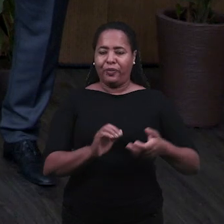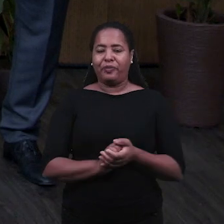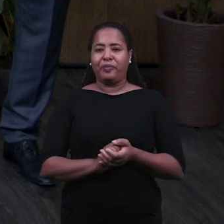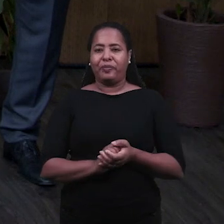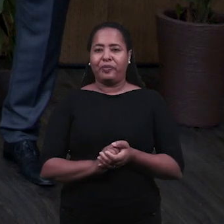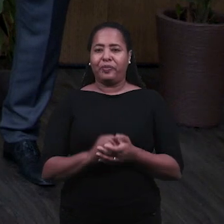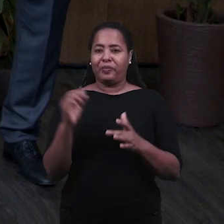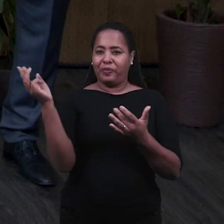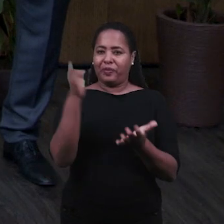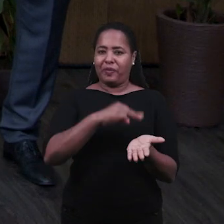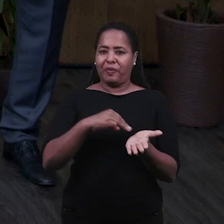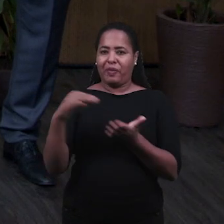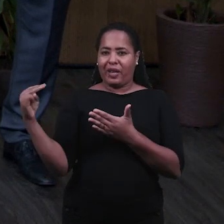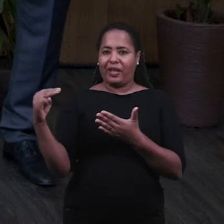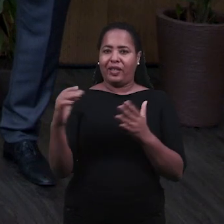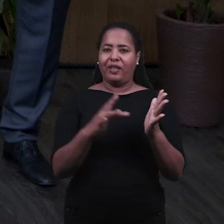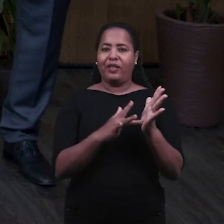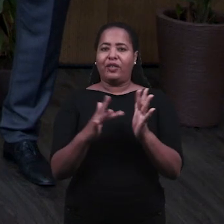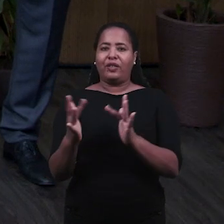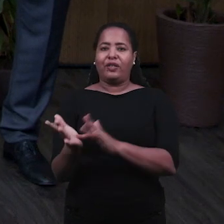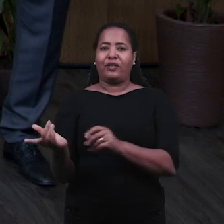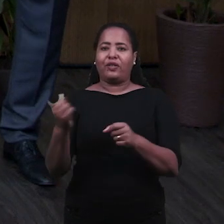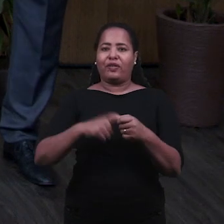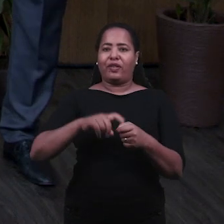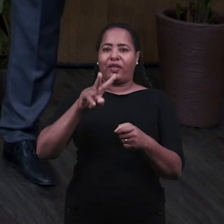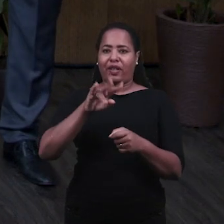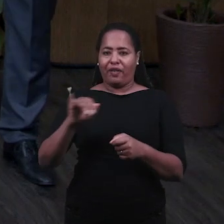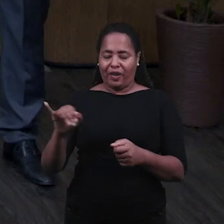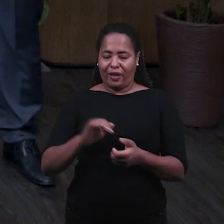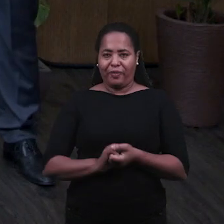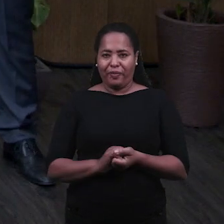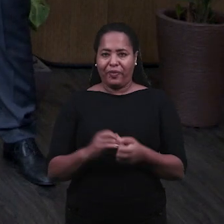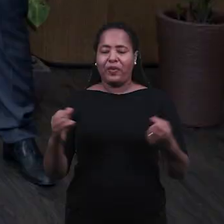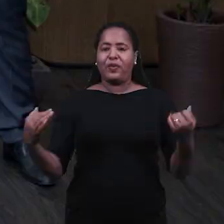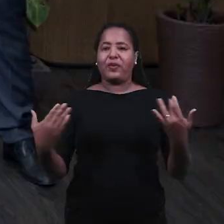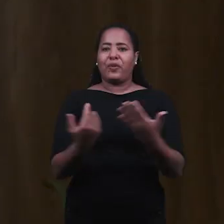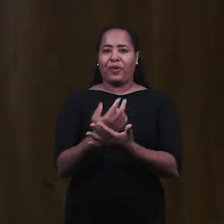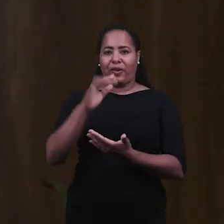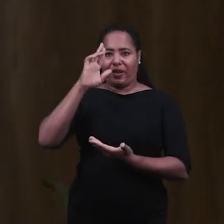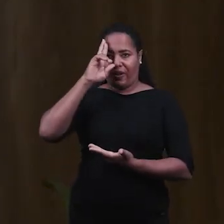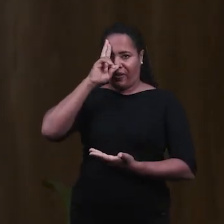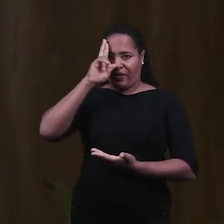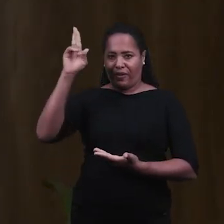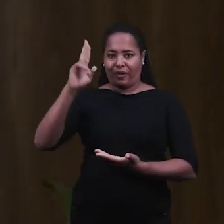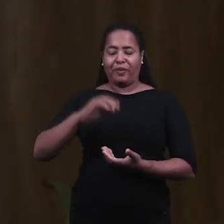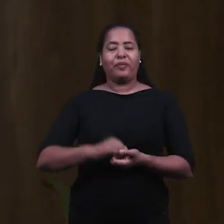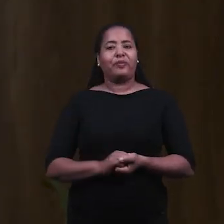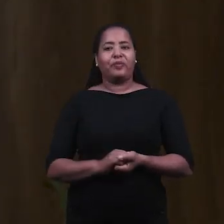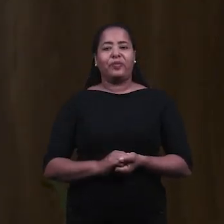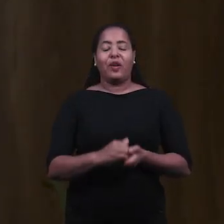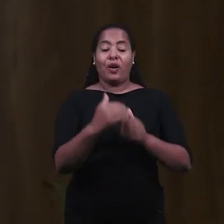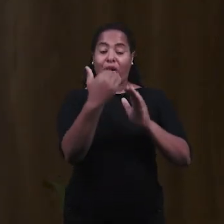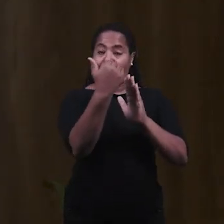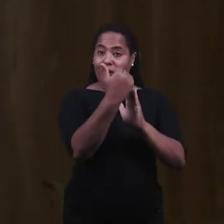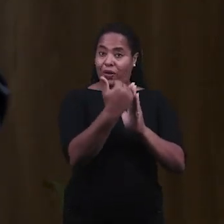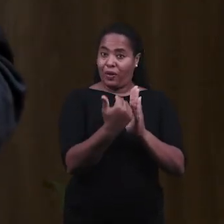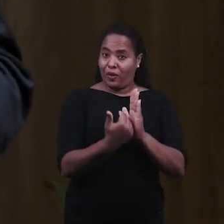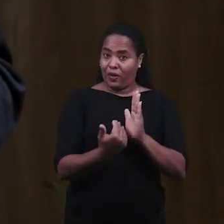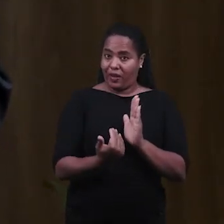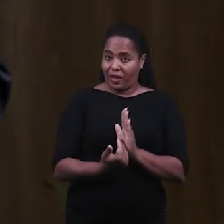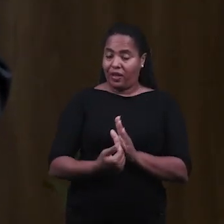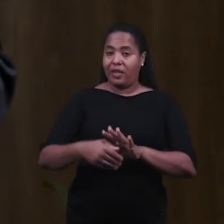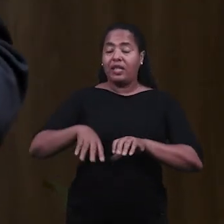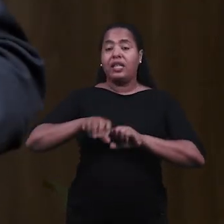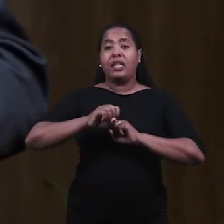Maranatha, le Seigneur Jésus vient. Gloire au Seigneur. Ce volet, les sons du